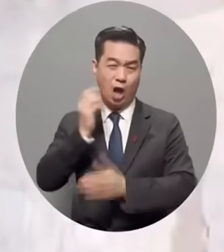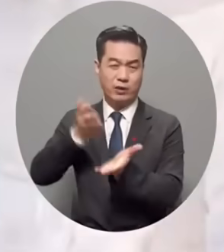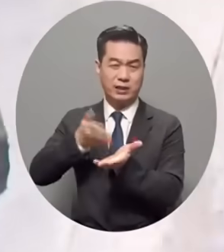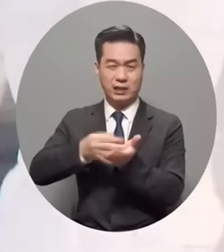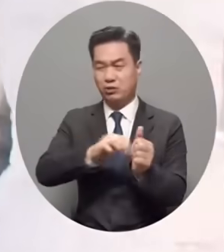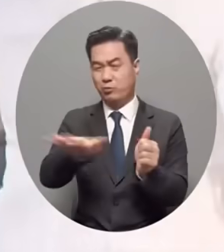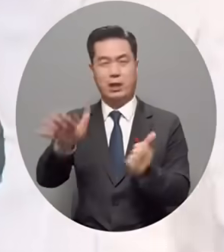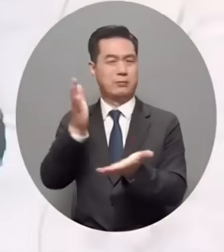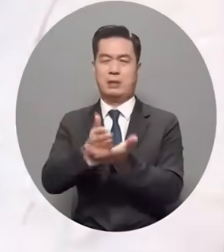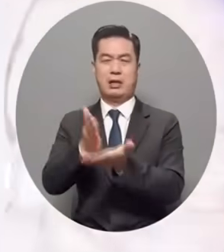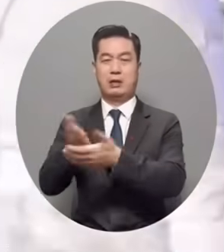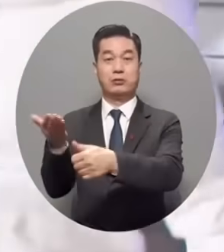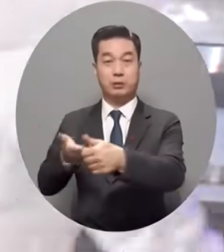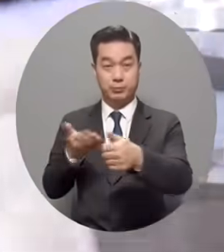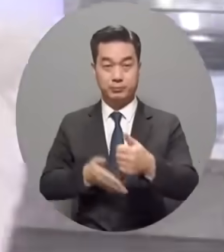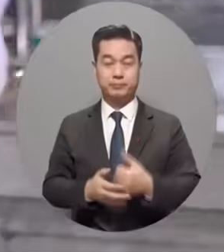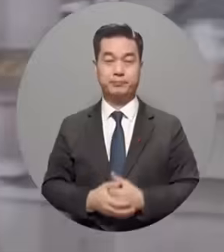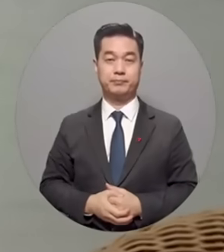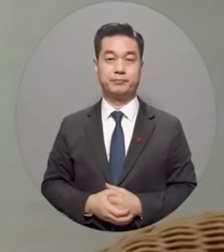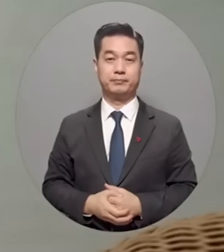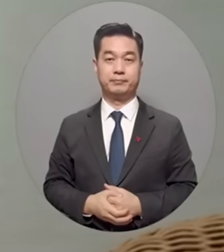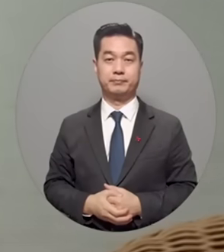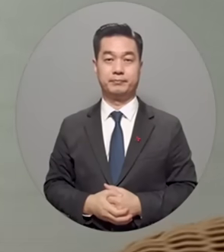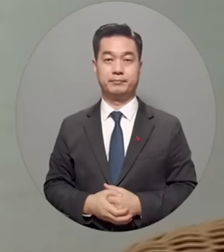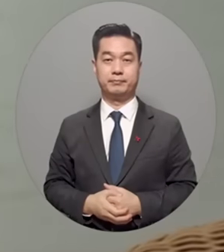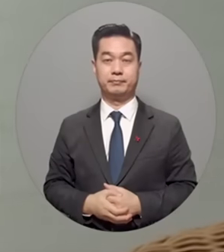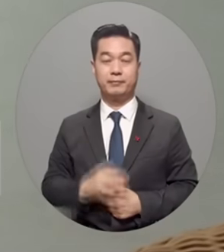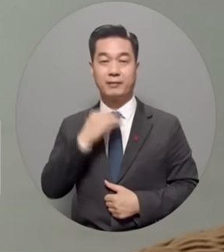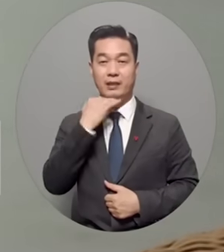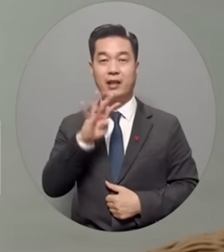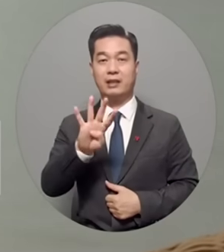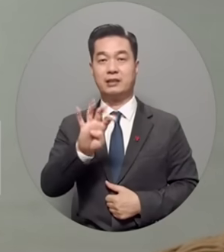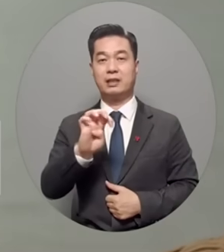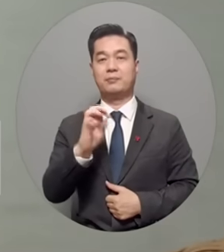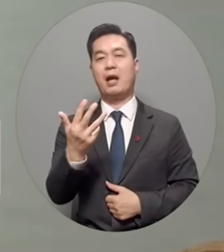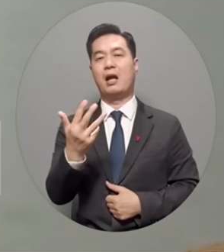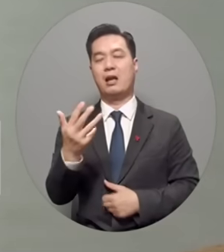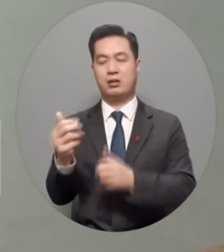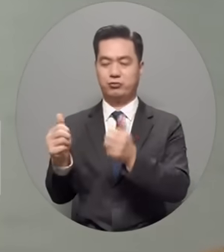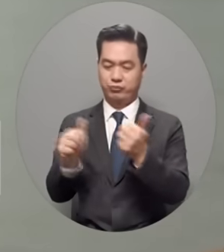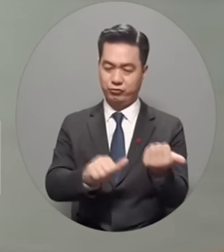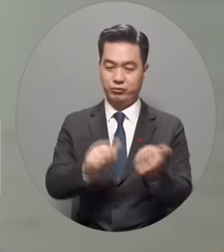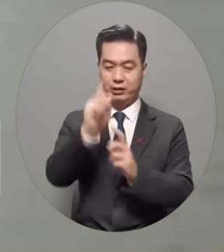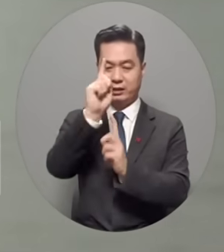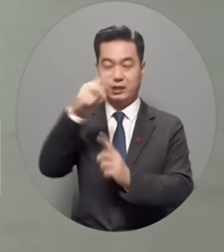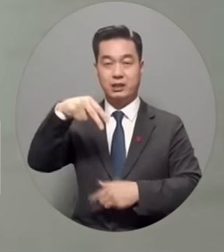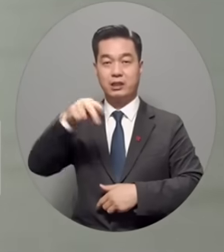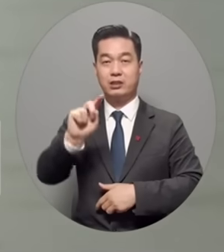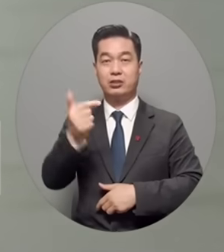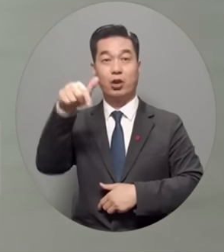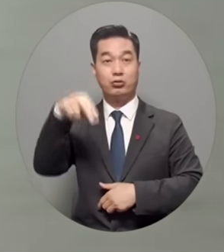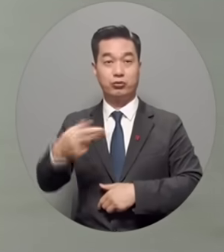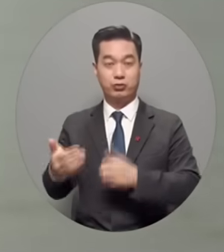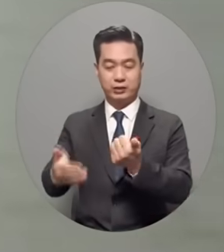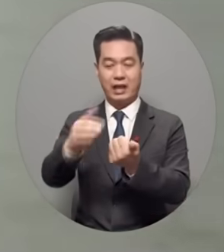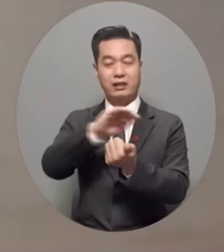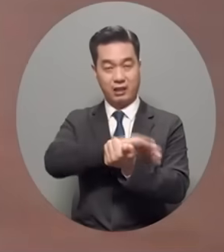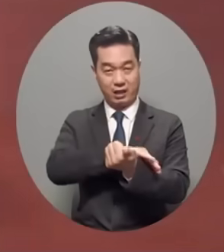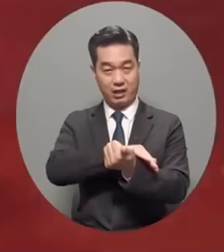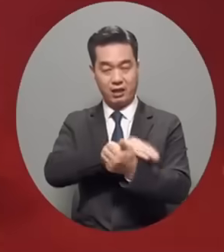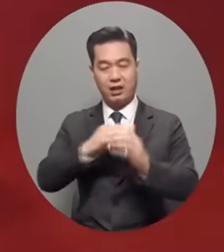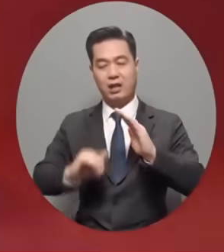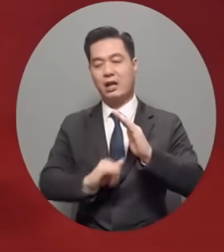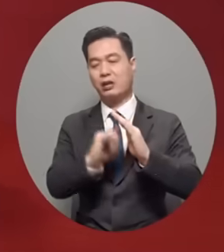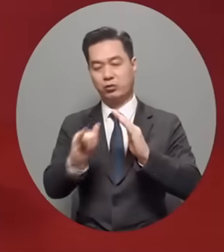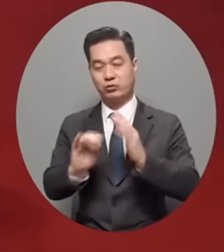유포를 자제해달라고 당부했습니다. 향년 48세로 생을 달리한 고 이선균 씨의 장례는 유가족과 동료들이